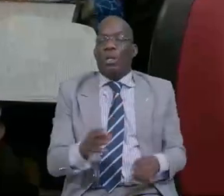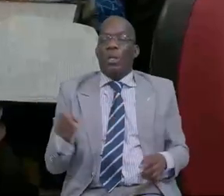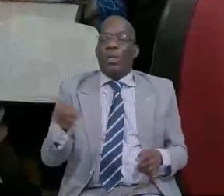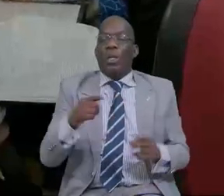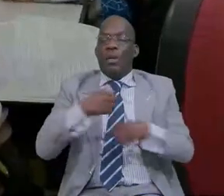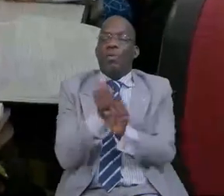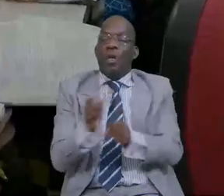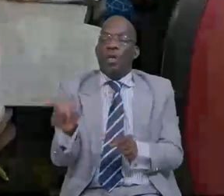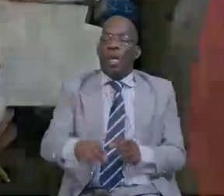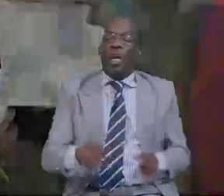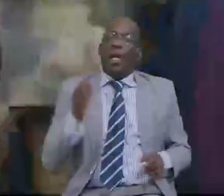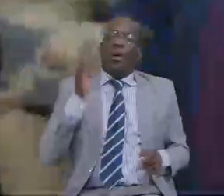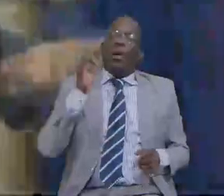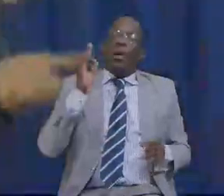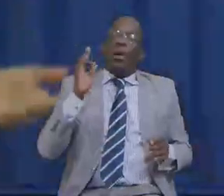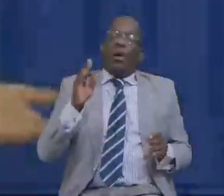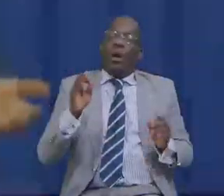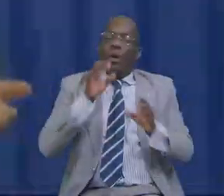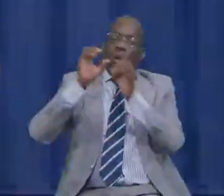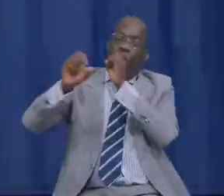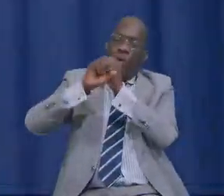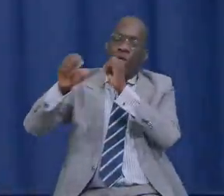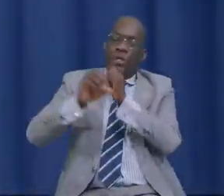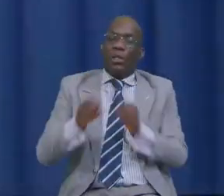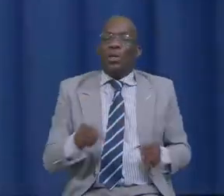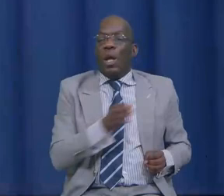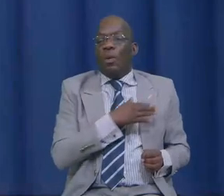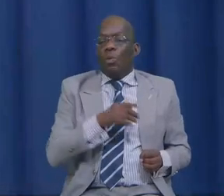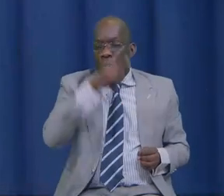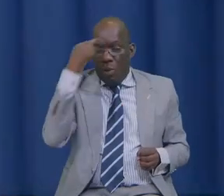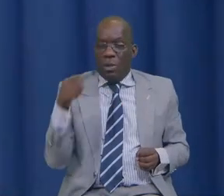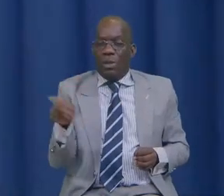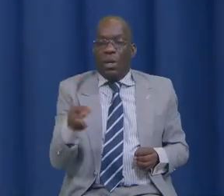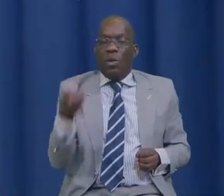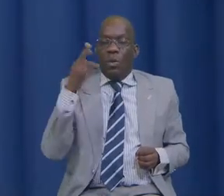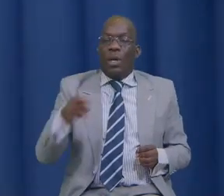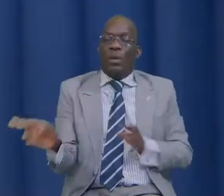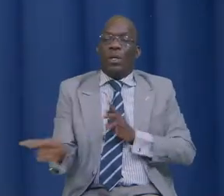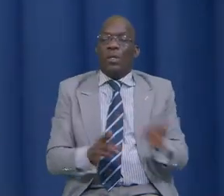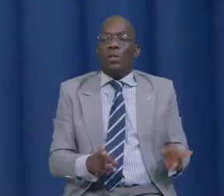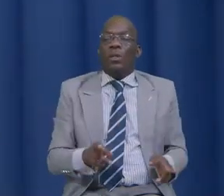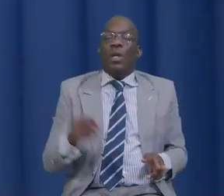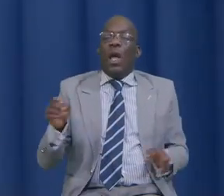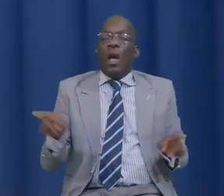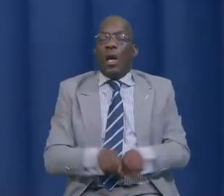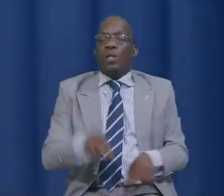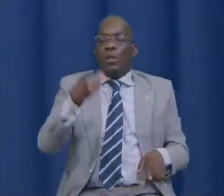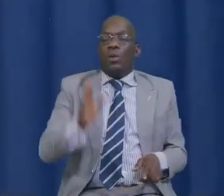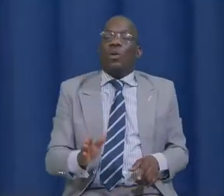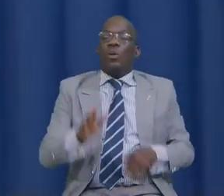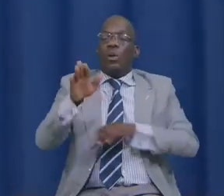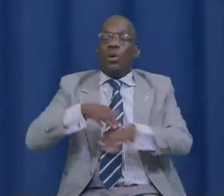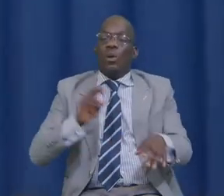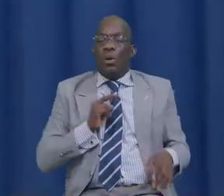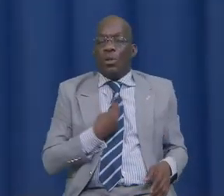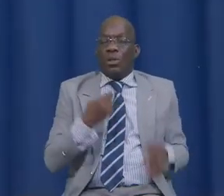publicité. Ce que je veux relever, comme le Seigneur nous donne cet appel contraignant,